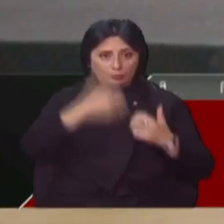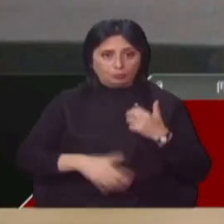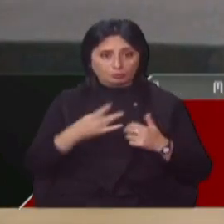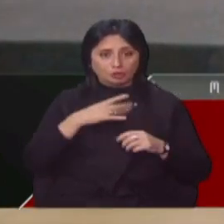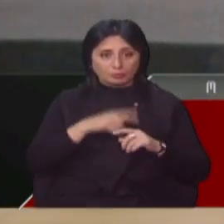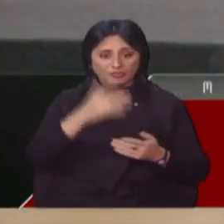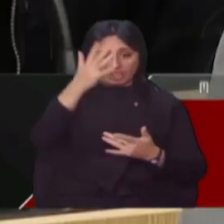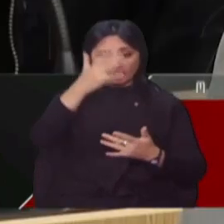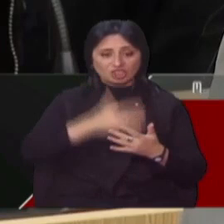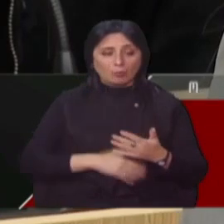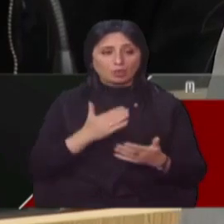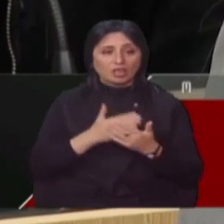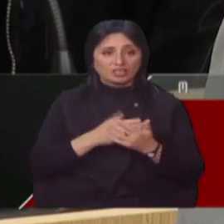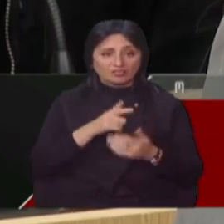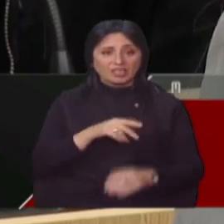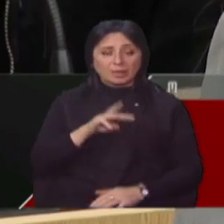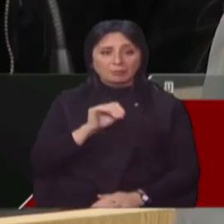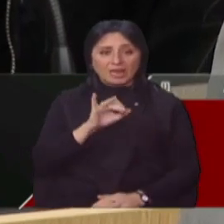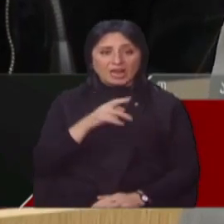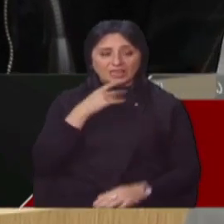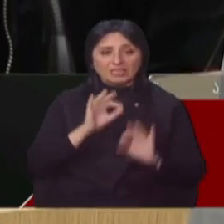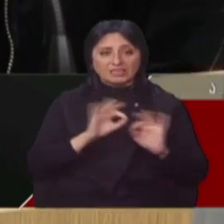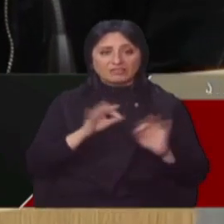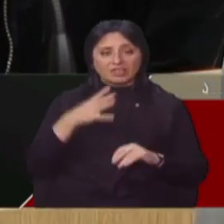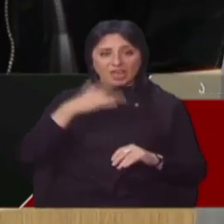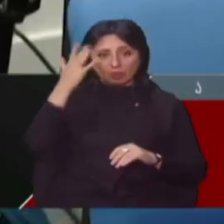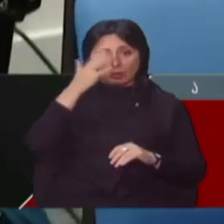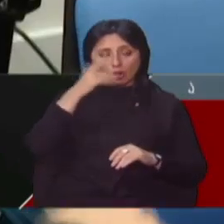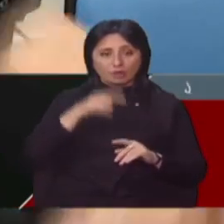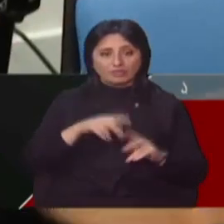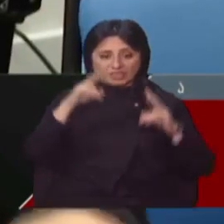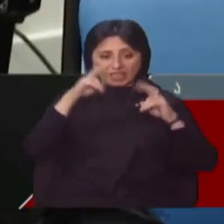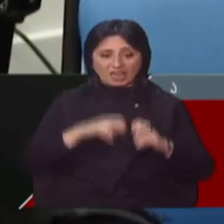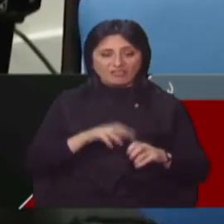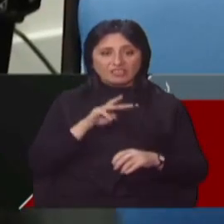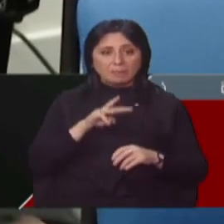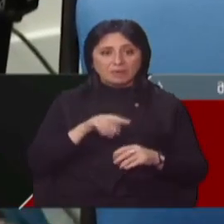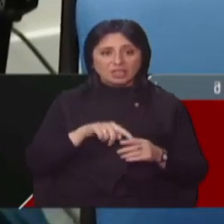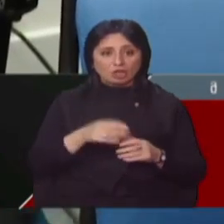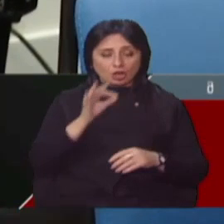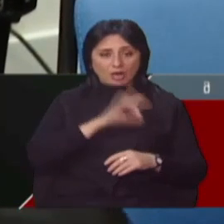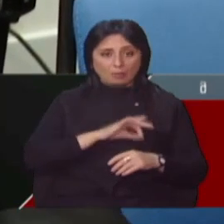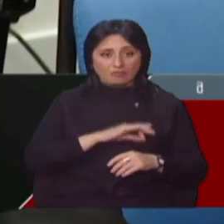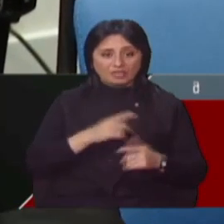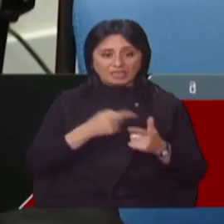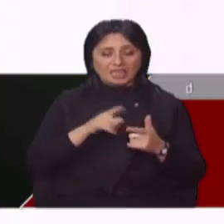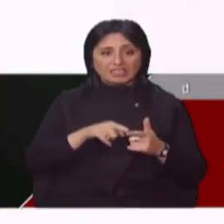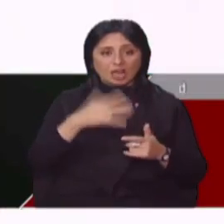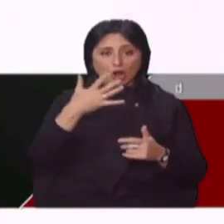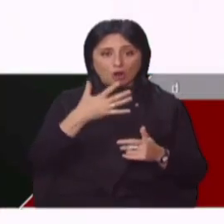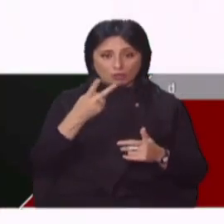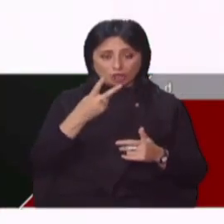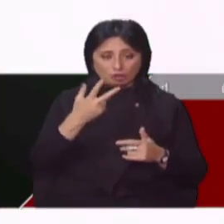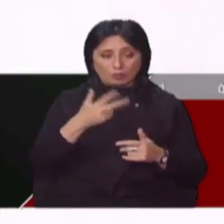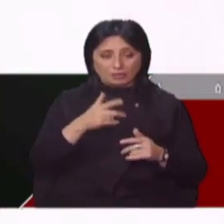ის ჩამონათვალია, რომელიც გივი მიქანაძის განცხადებით ქართულმა ოცნებამ კვლევის მეთოდოლოგიად გამოიყენა. დასახელებულ